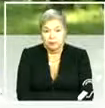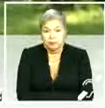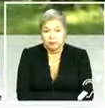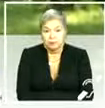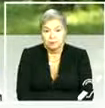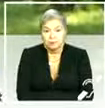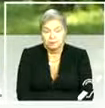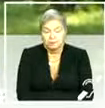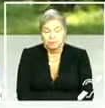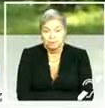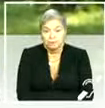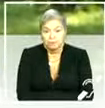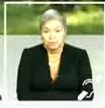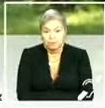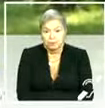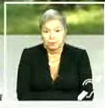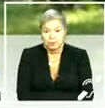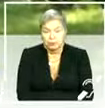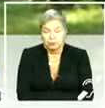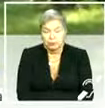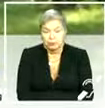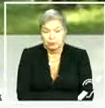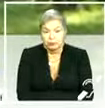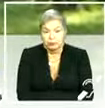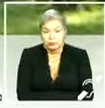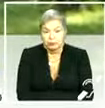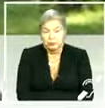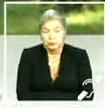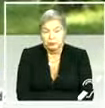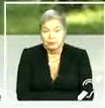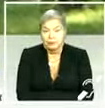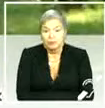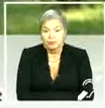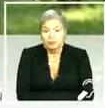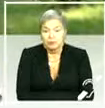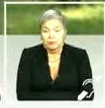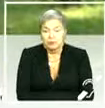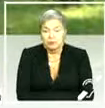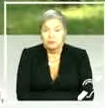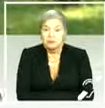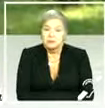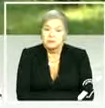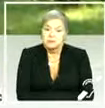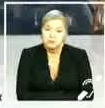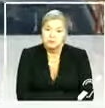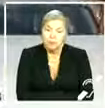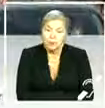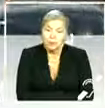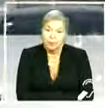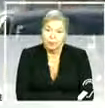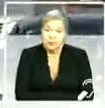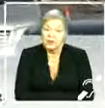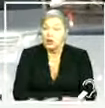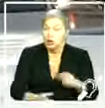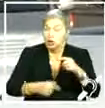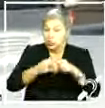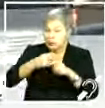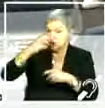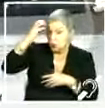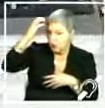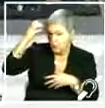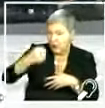очень большой объем дизеля, и когда большая его часть уезжала за границу, внутри страны действительно его становилось меньше. După ce guvernul